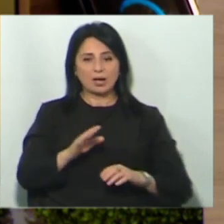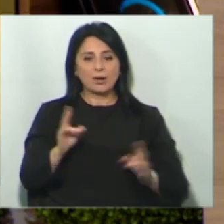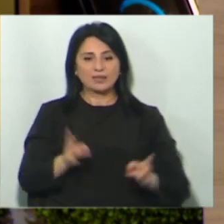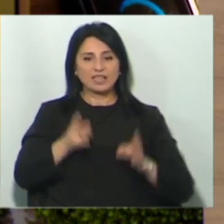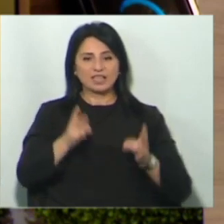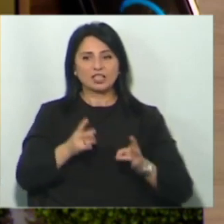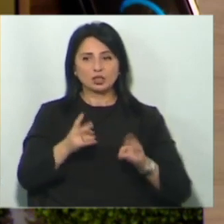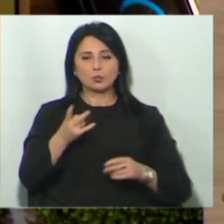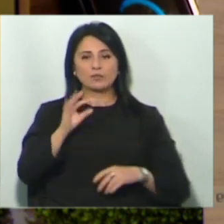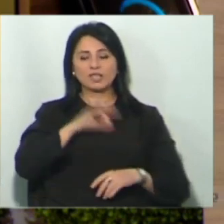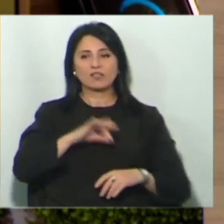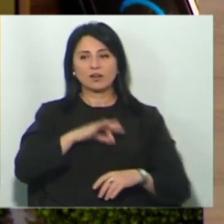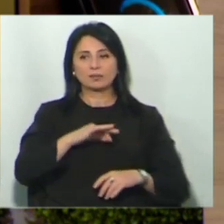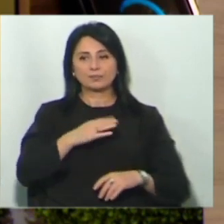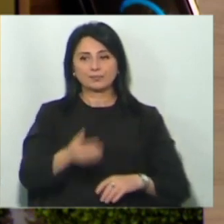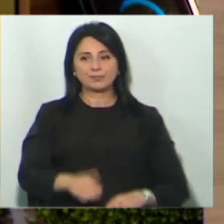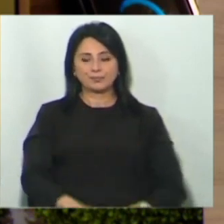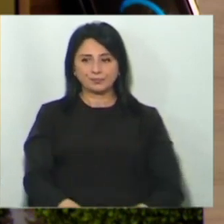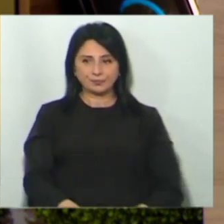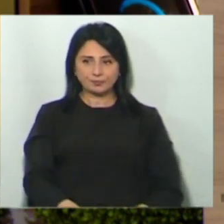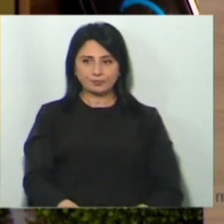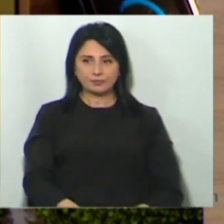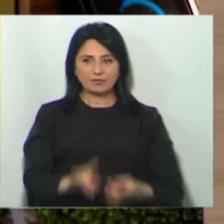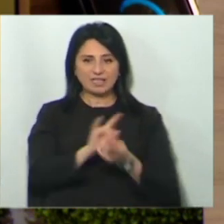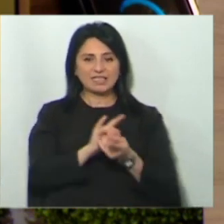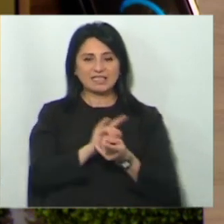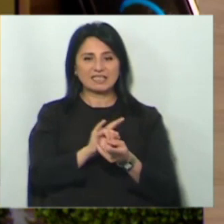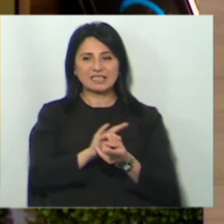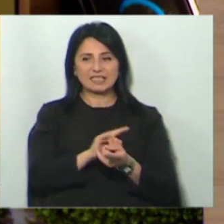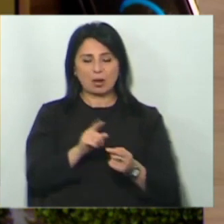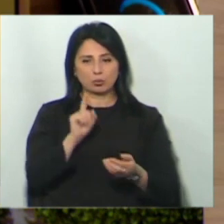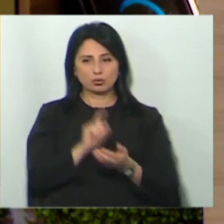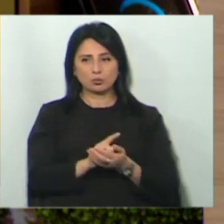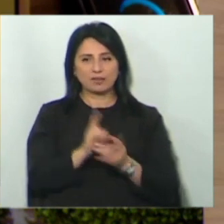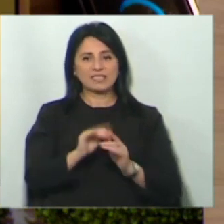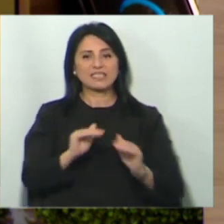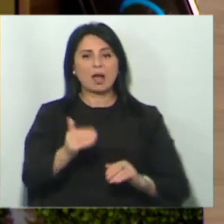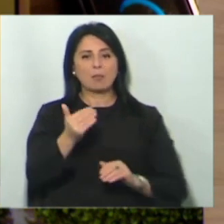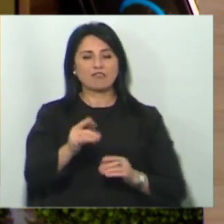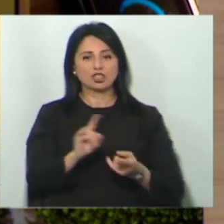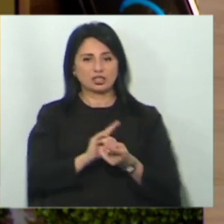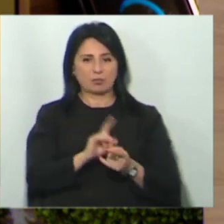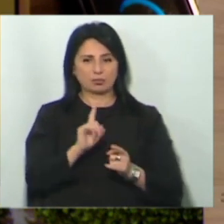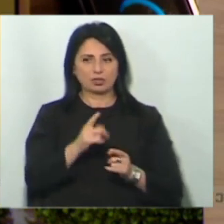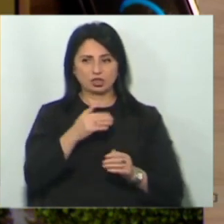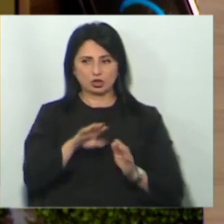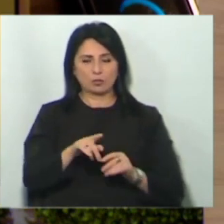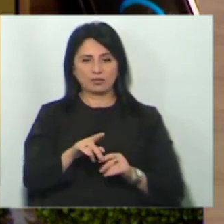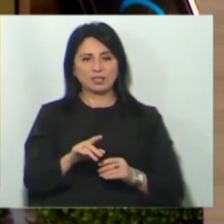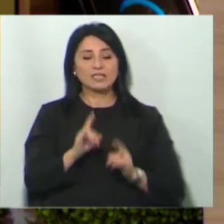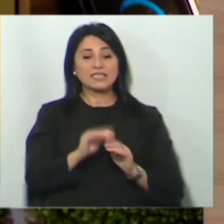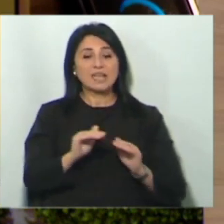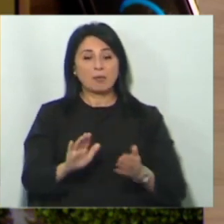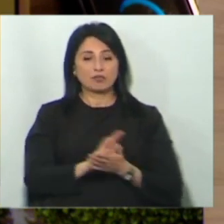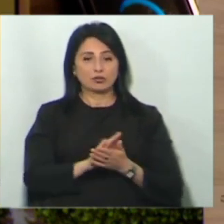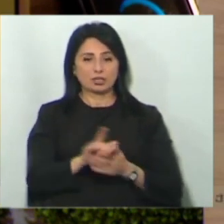ცხელი, უნდა გამოვიყენოთ ვთქვათ საპონი, ჯობია აუცილებლად საბავშვო საპონი იყოს, იმიტომ რომ გაცილებით უფრო